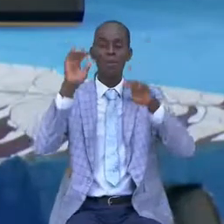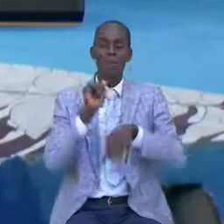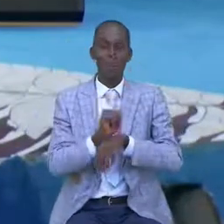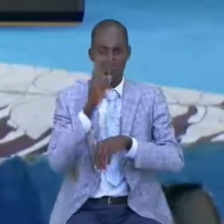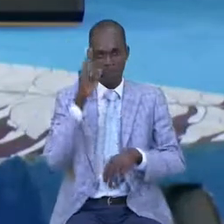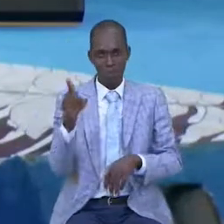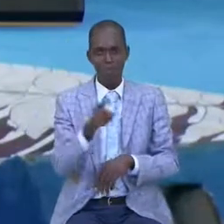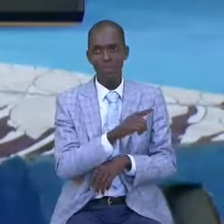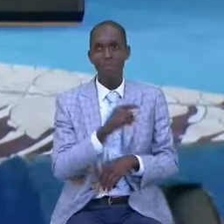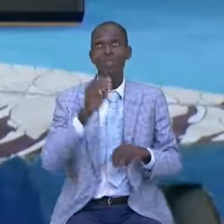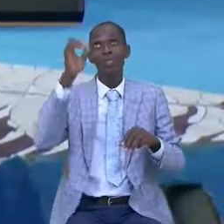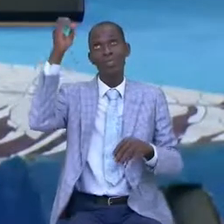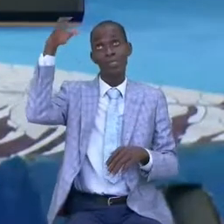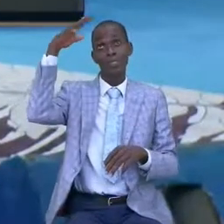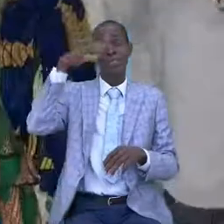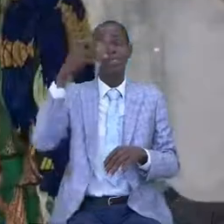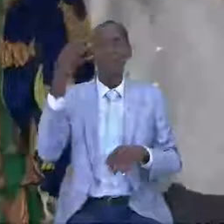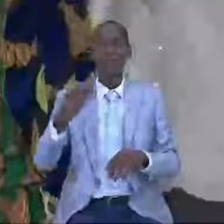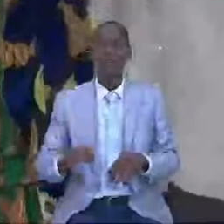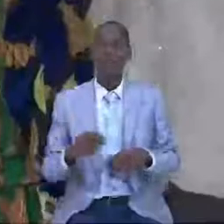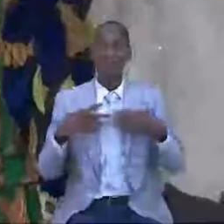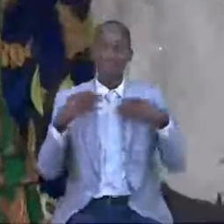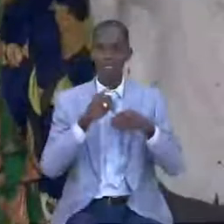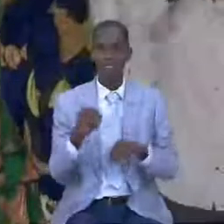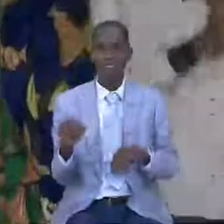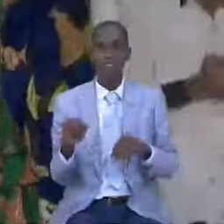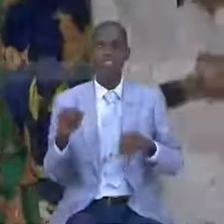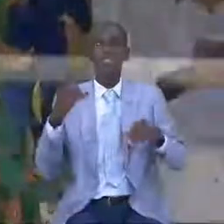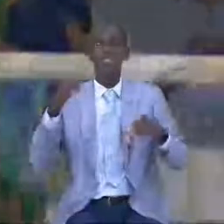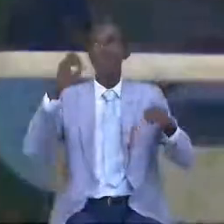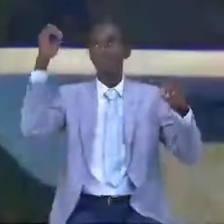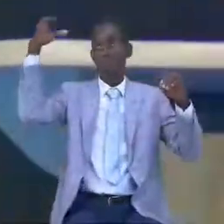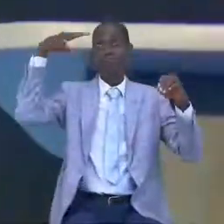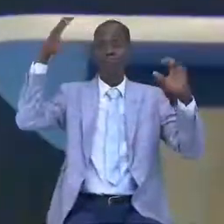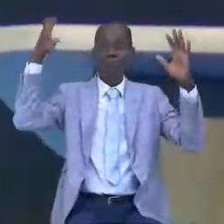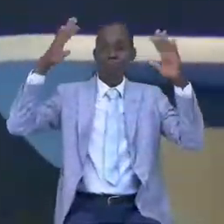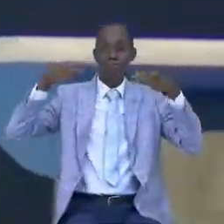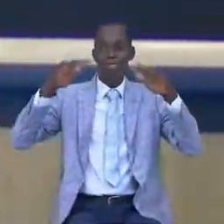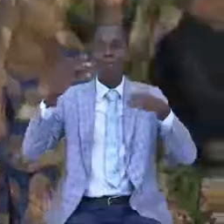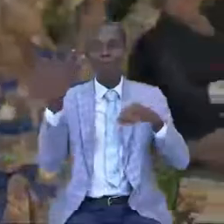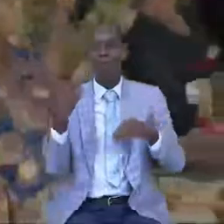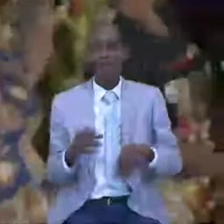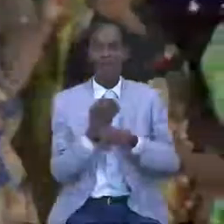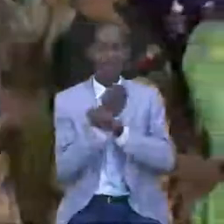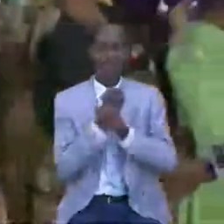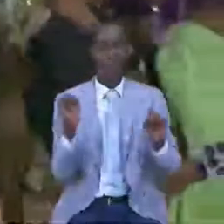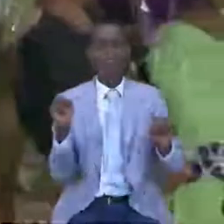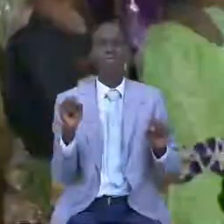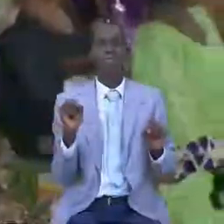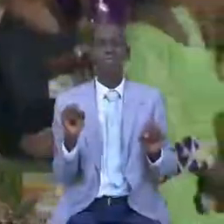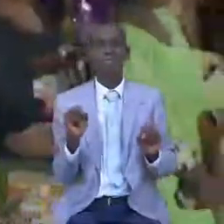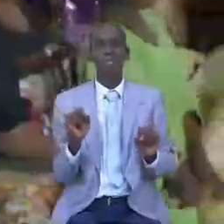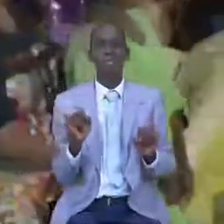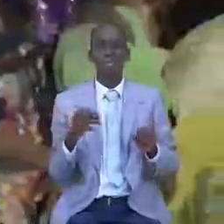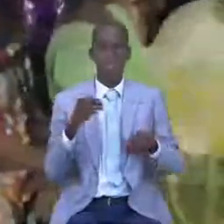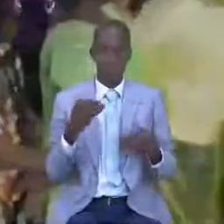Ce soir, la pluie de miracles pour vous, la pluie de guérison pour vous,